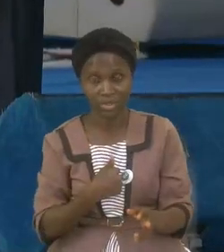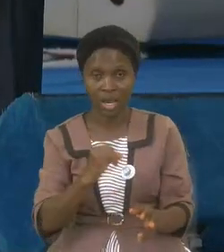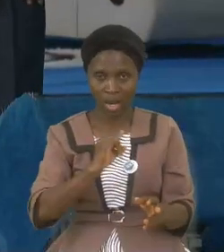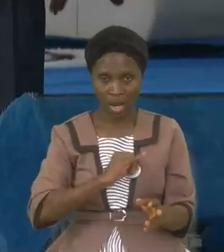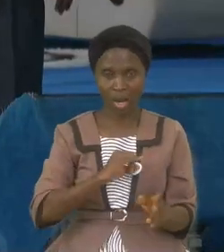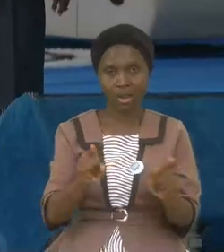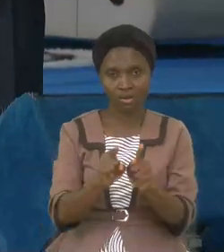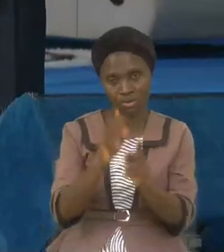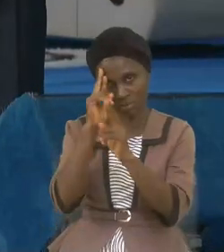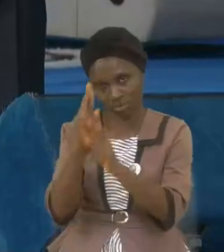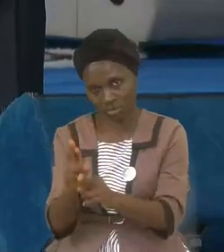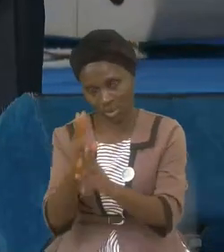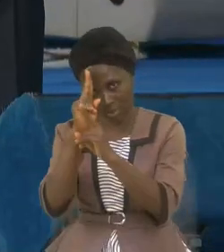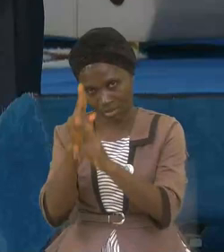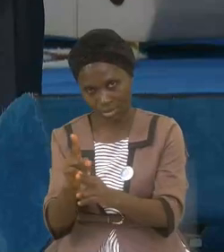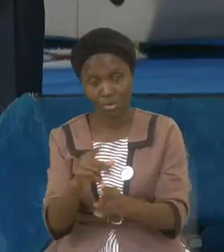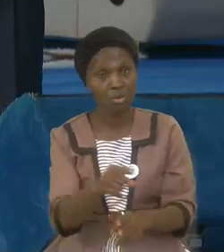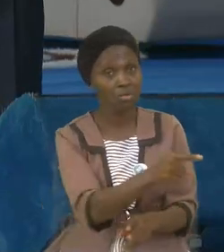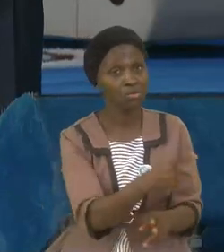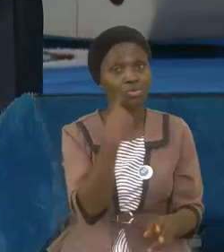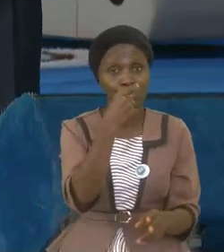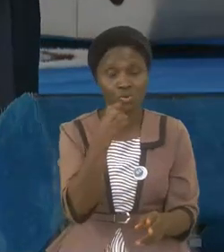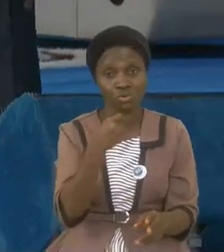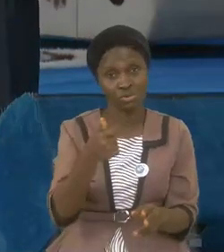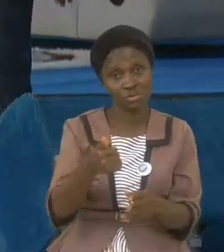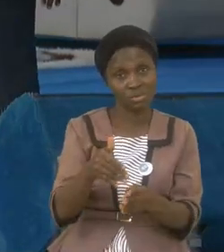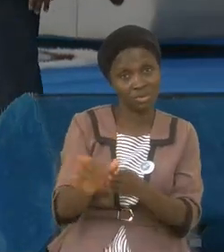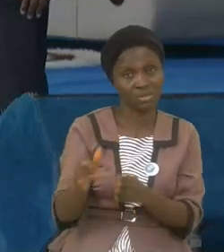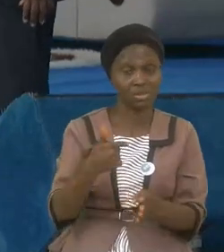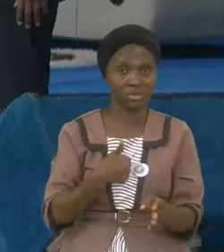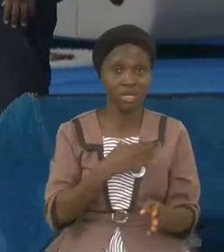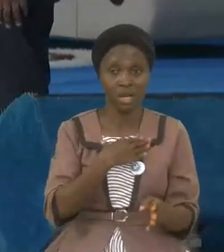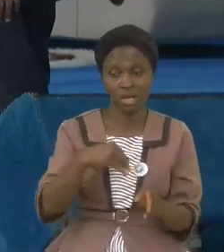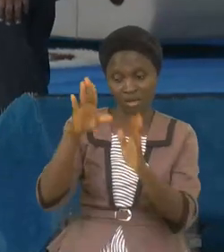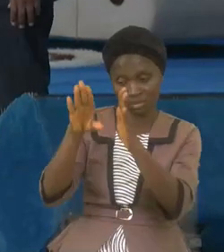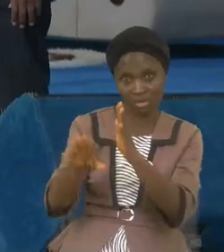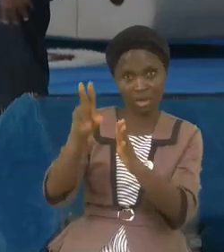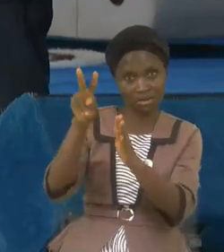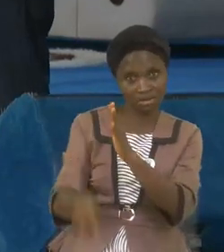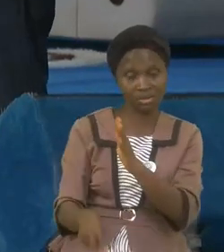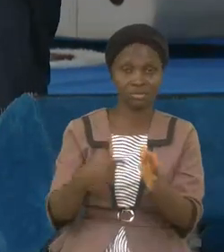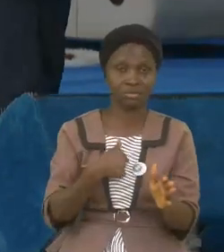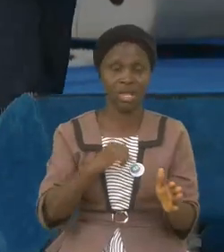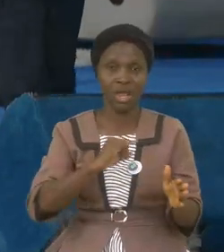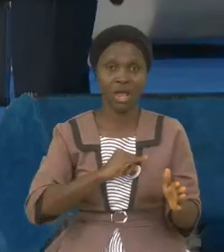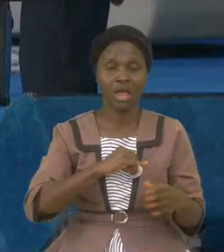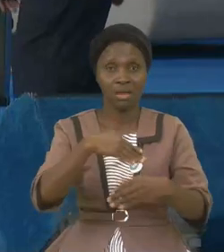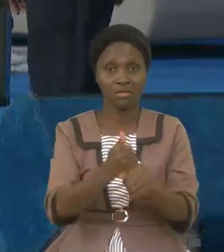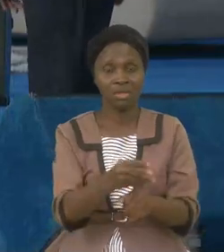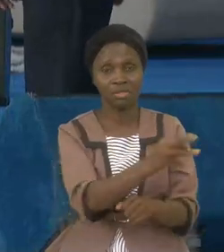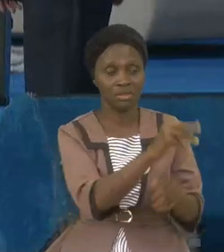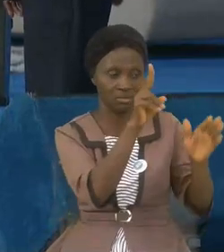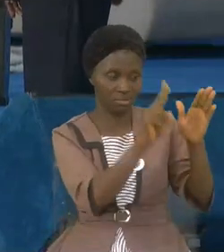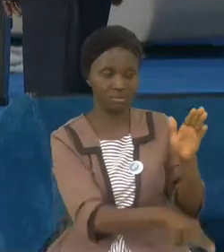et tous ceux qui me regardent, qui me considèrent, qui m'honorent, tous ceux qui me méprisent, me dédaignent et